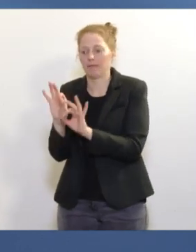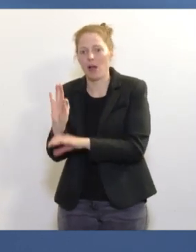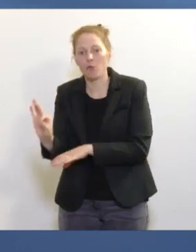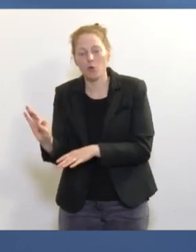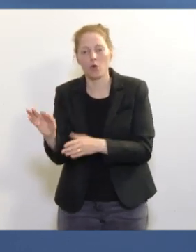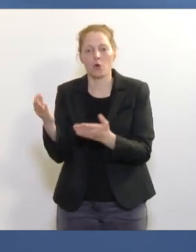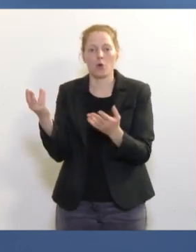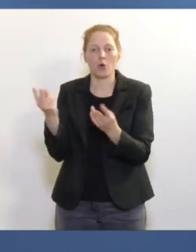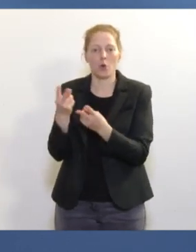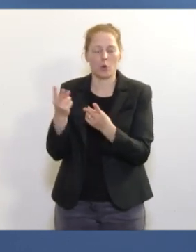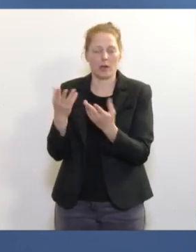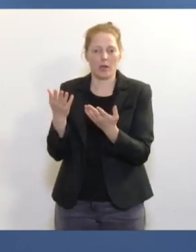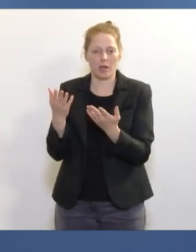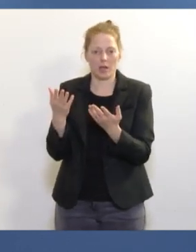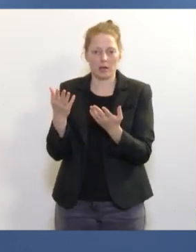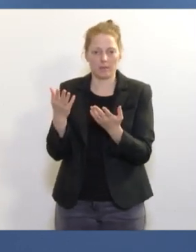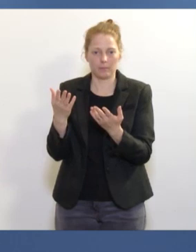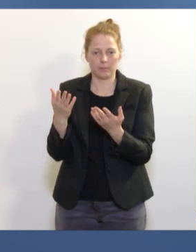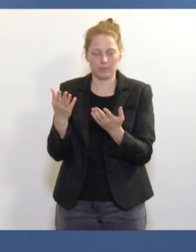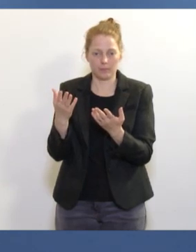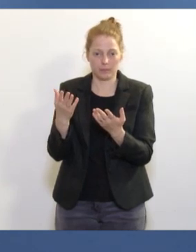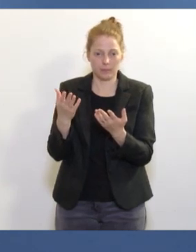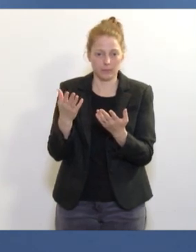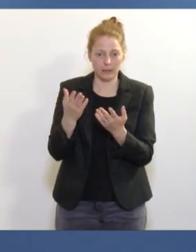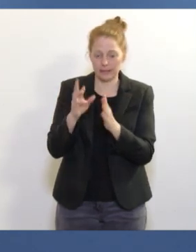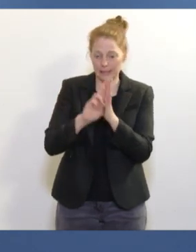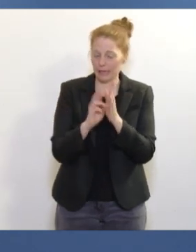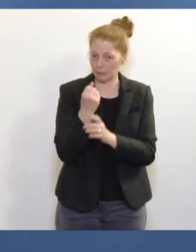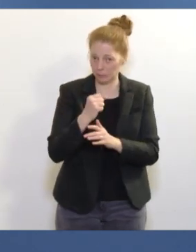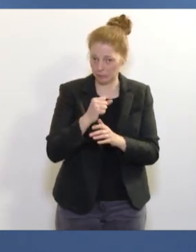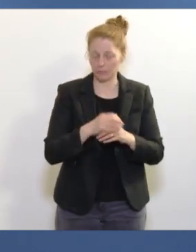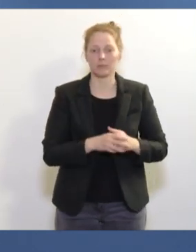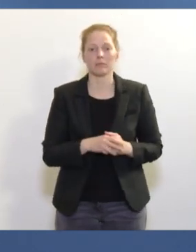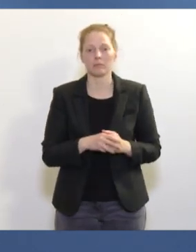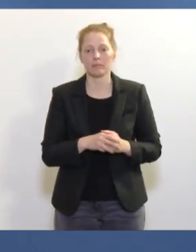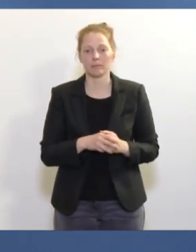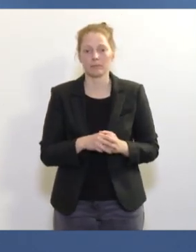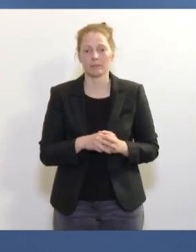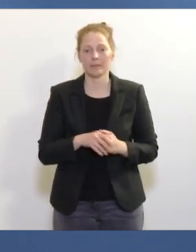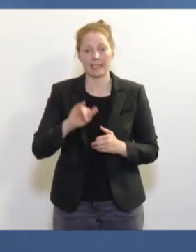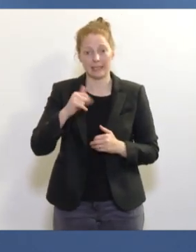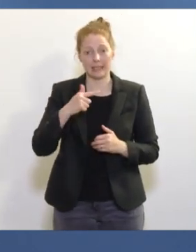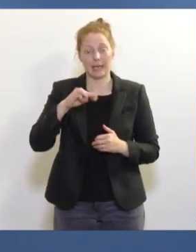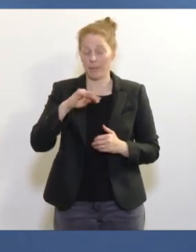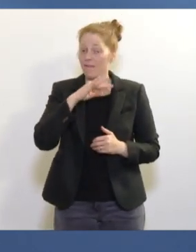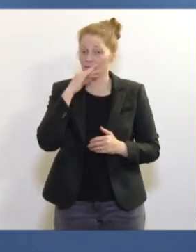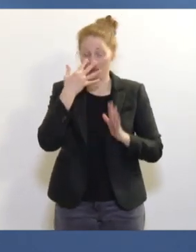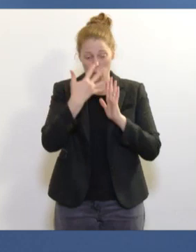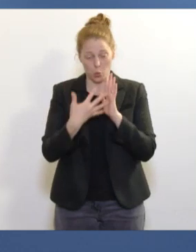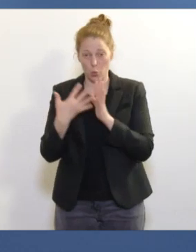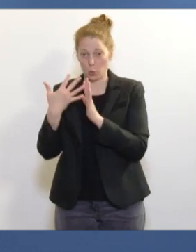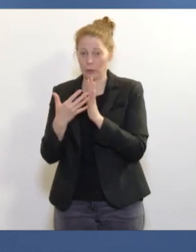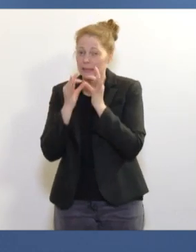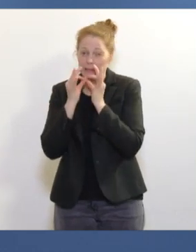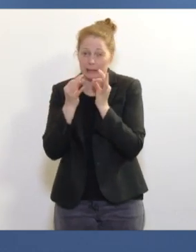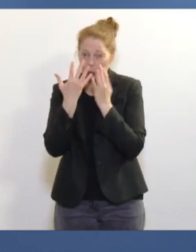avec le risque COVID-19? Ja, es sind eine ganze Reihe von Kontrollen gemerkt von der ITEM. Zwei kennen es